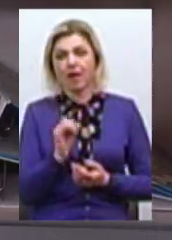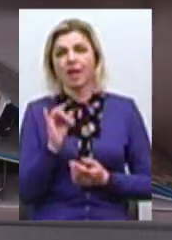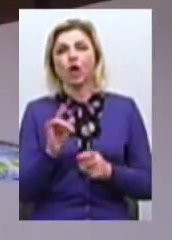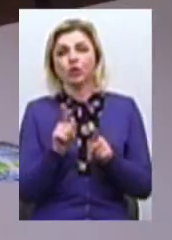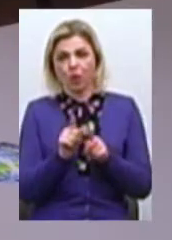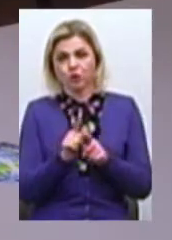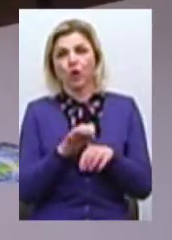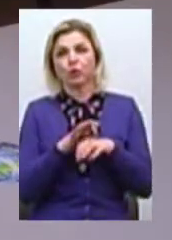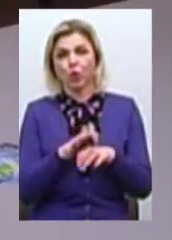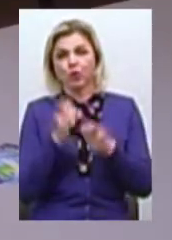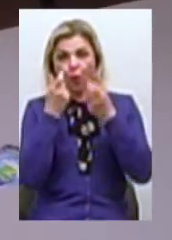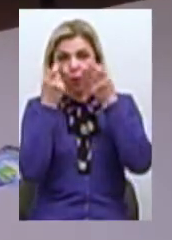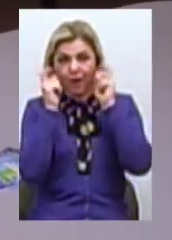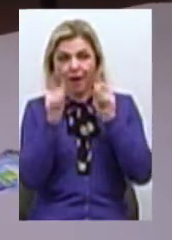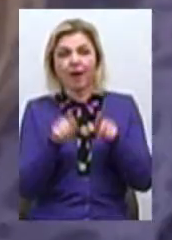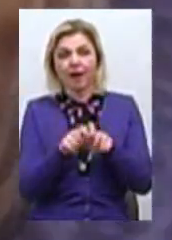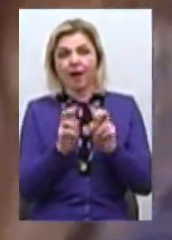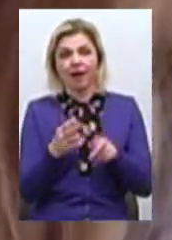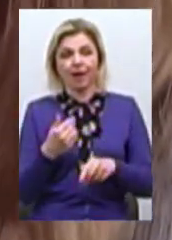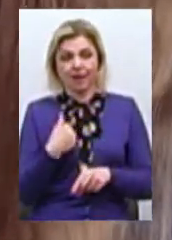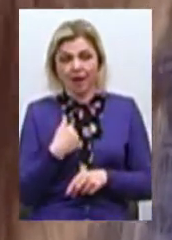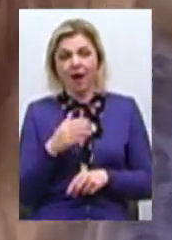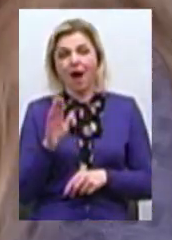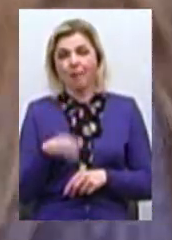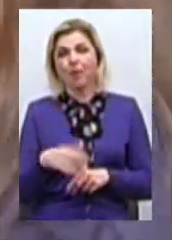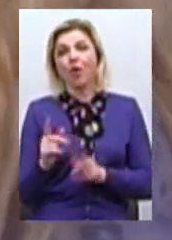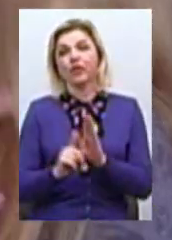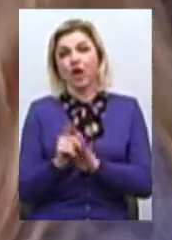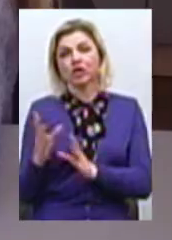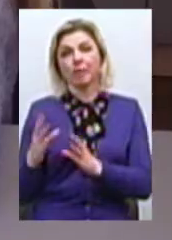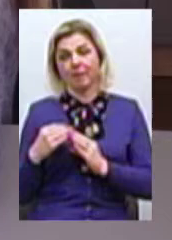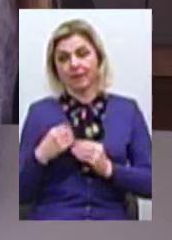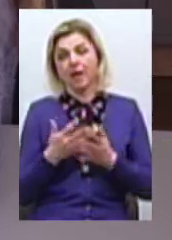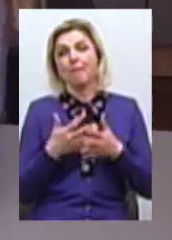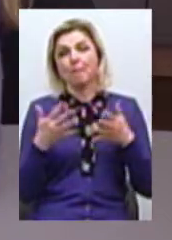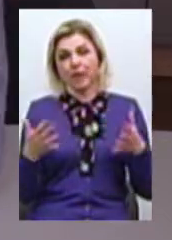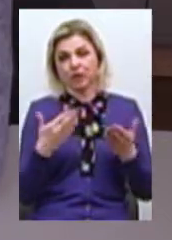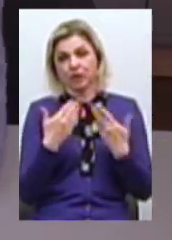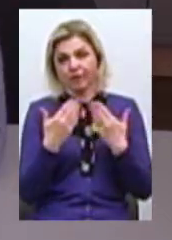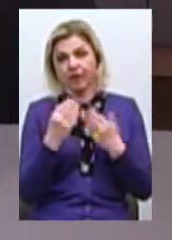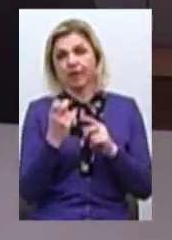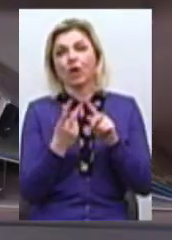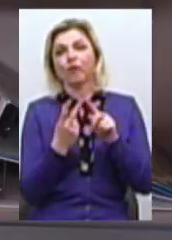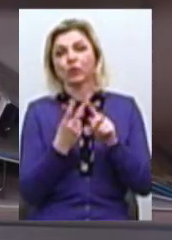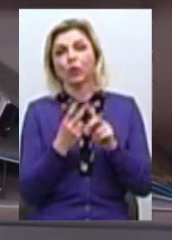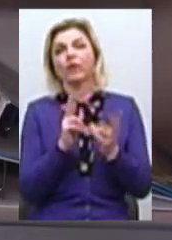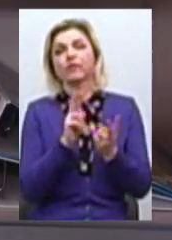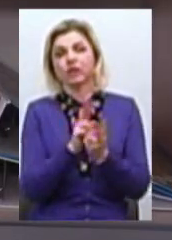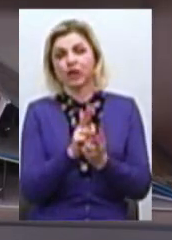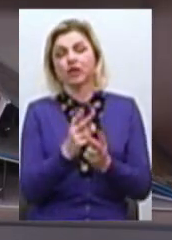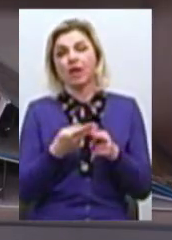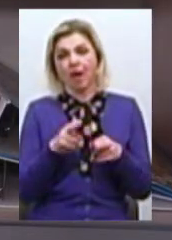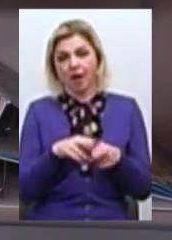окуляри, як і я. І коли ми з нею почали потім більше спілкуватися, вже на другій зустрічі, яка була індивідуальна, я